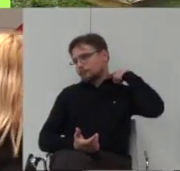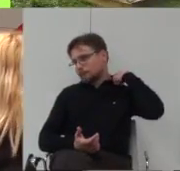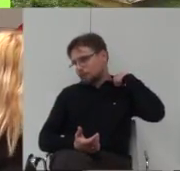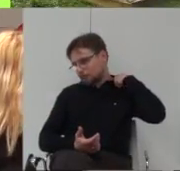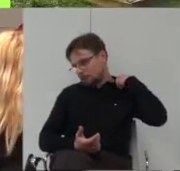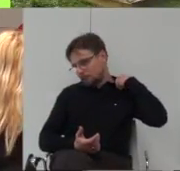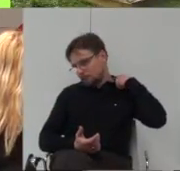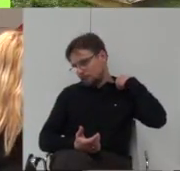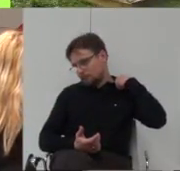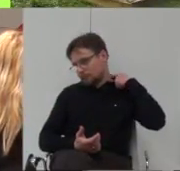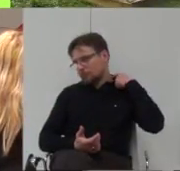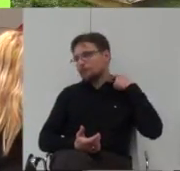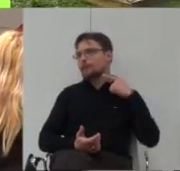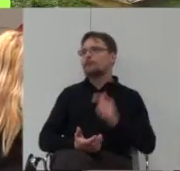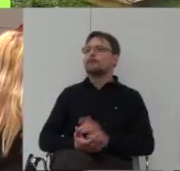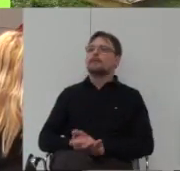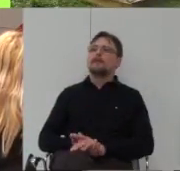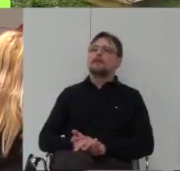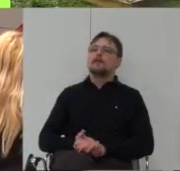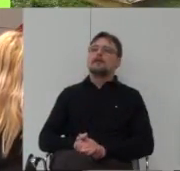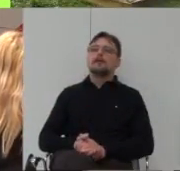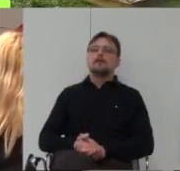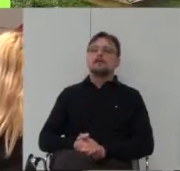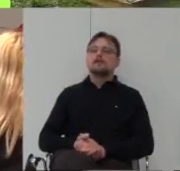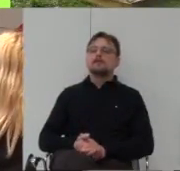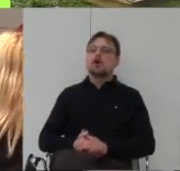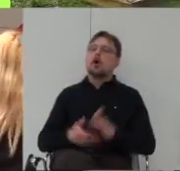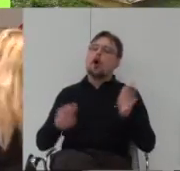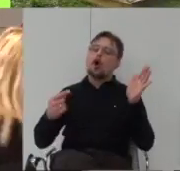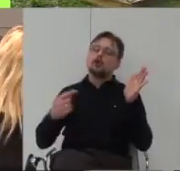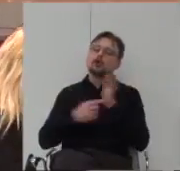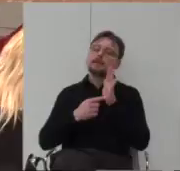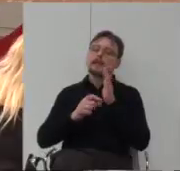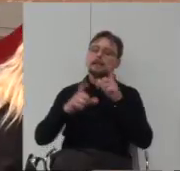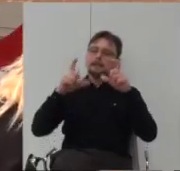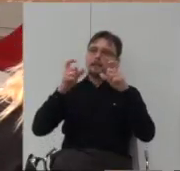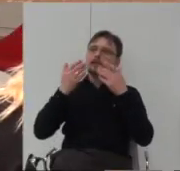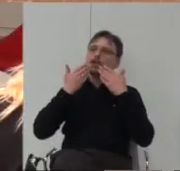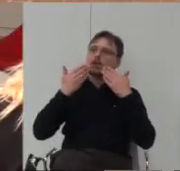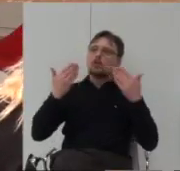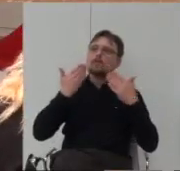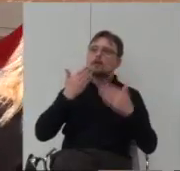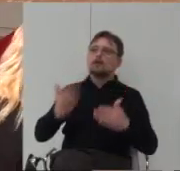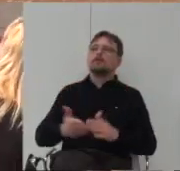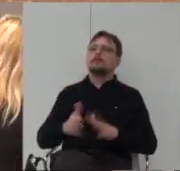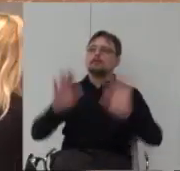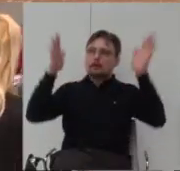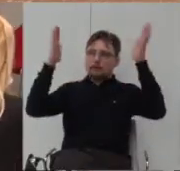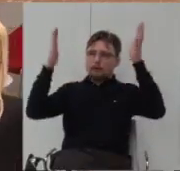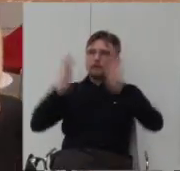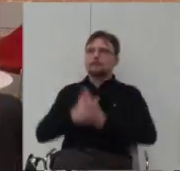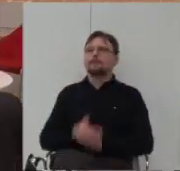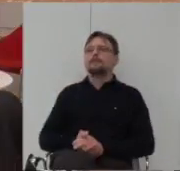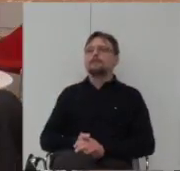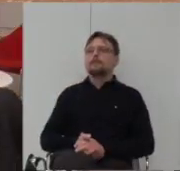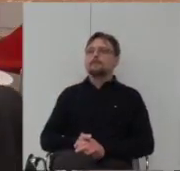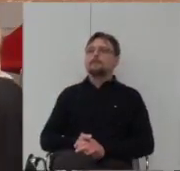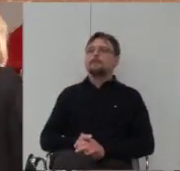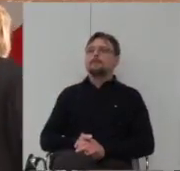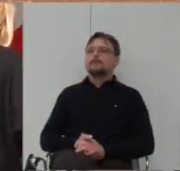Ale już powiedział. No dobrze. Tak? Ostatni slajd? Dziękujemy. Dziękujemy. Super. Dziękujemy bardzo. Prosimy o brawa.